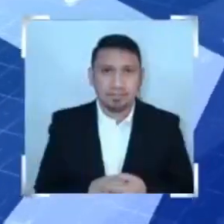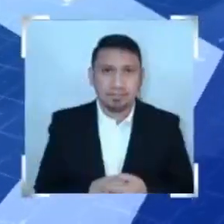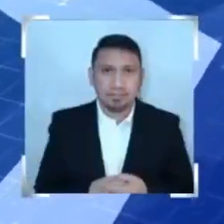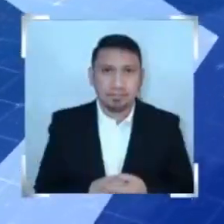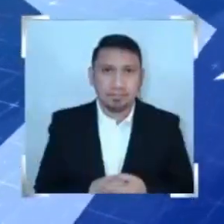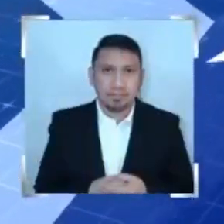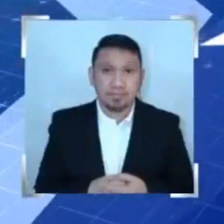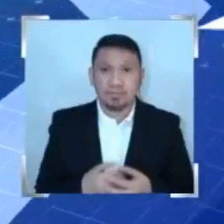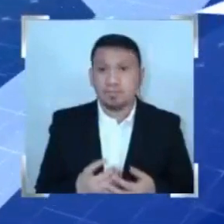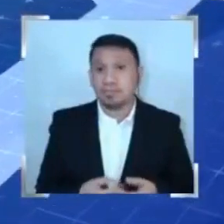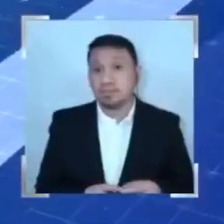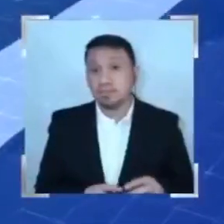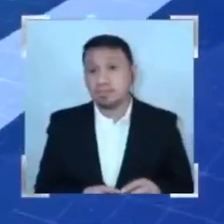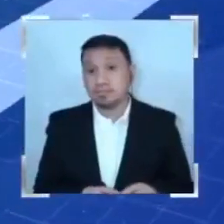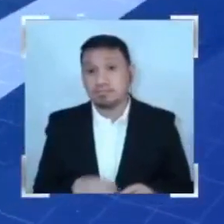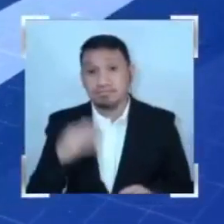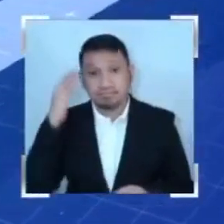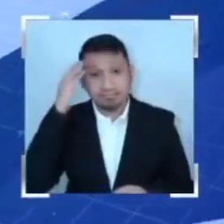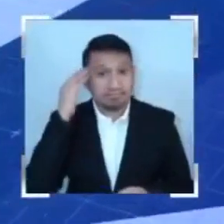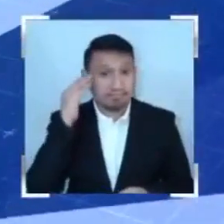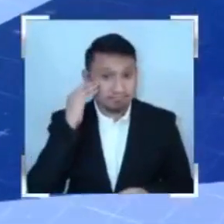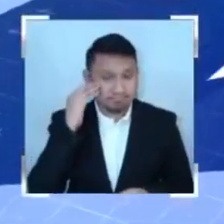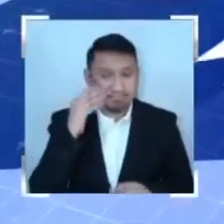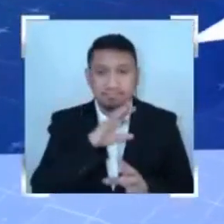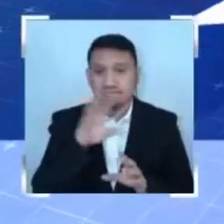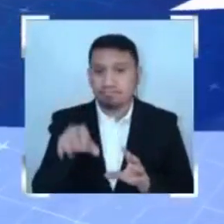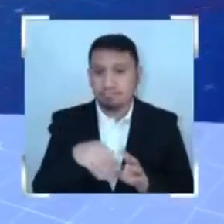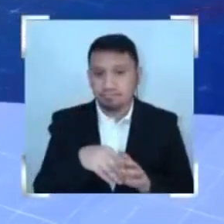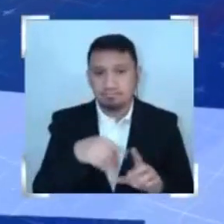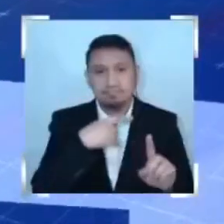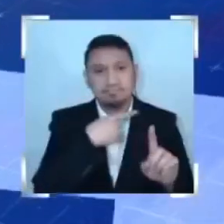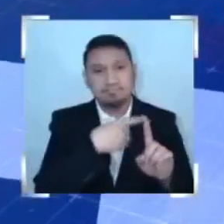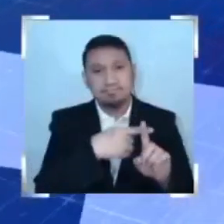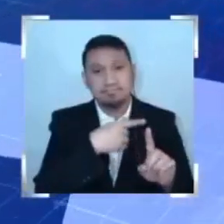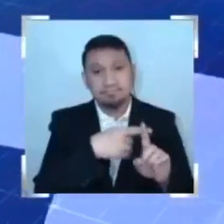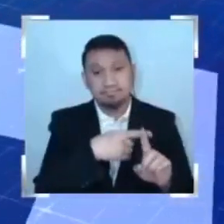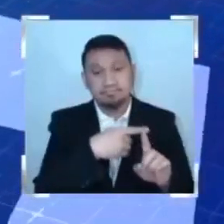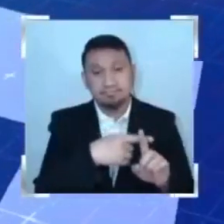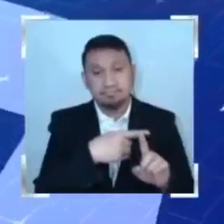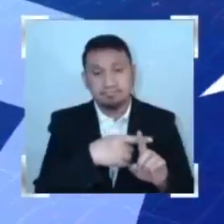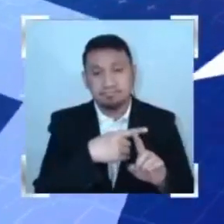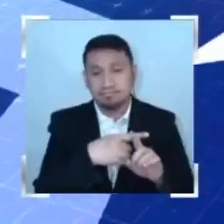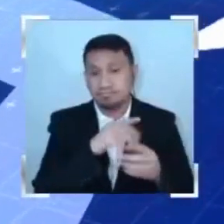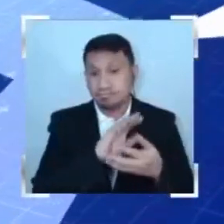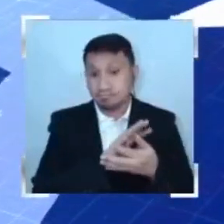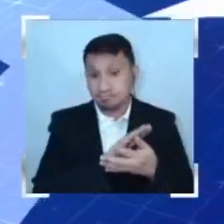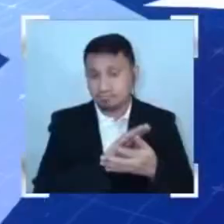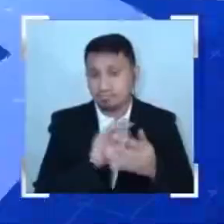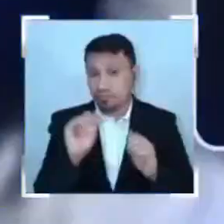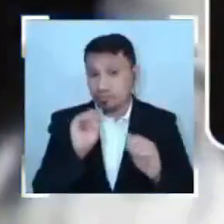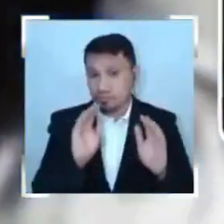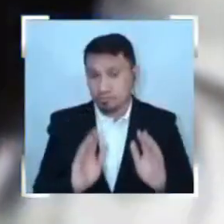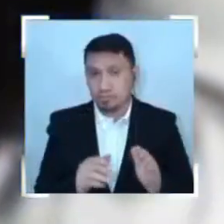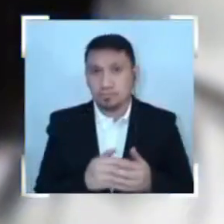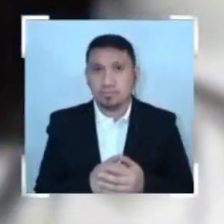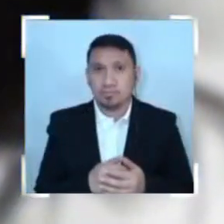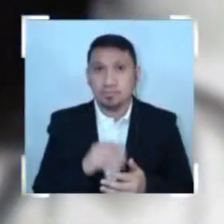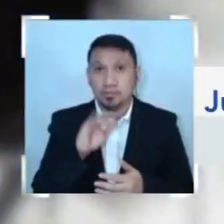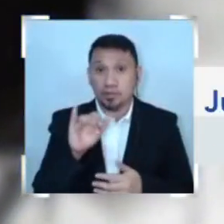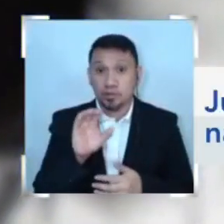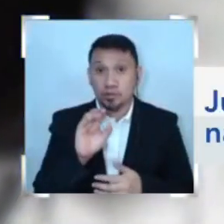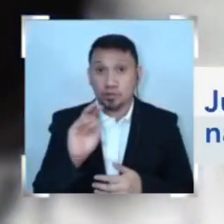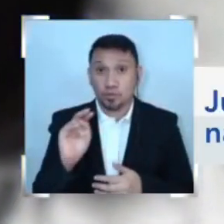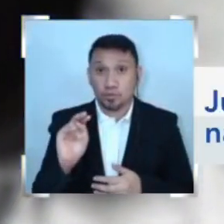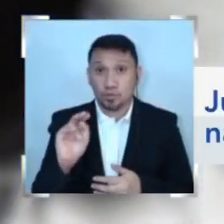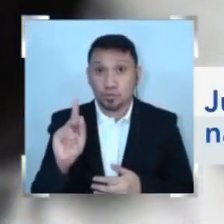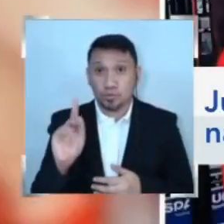Dalawang Korean idols ang nadagdag sa listahan ng mga nagpositibo sa COVID-19. Isa na riyan si Jungkook ng BTS na naka-quarantine na sa